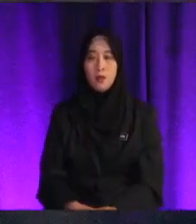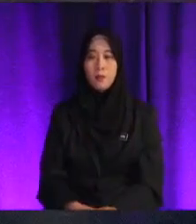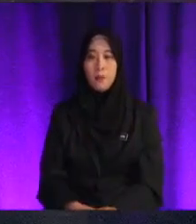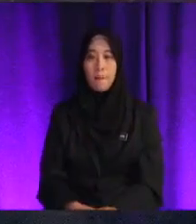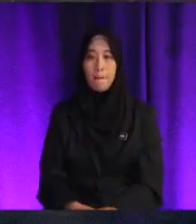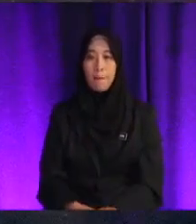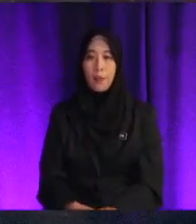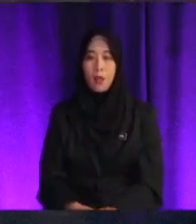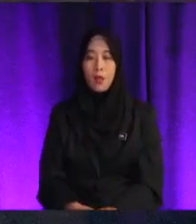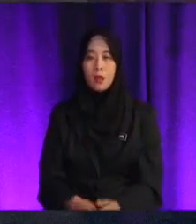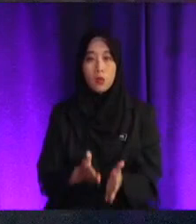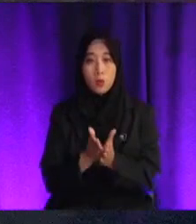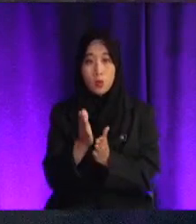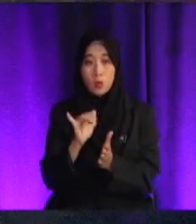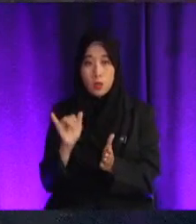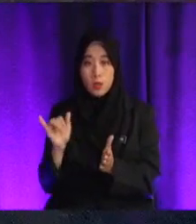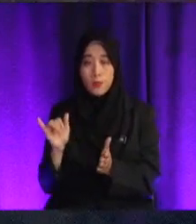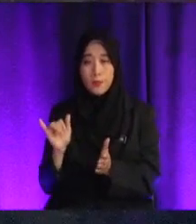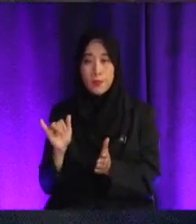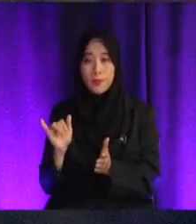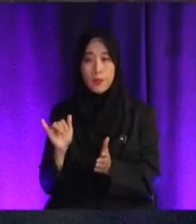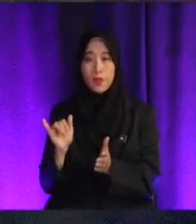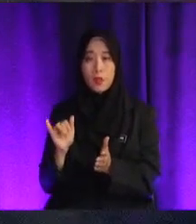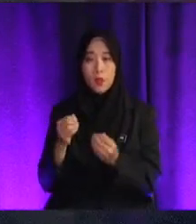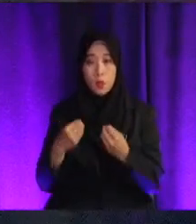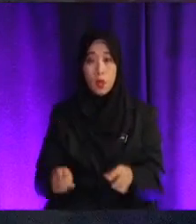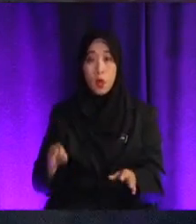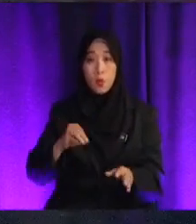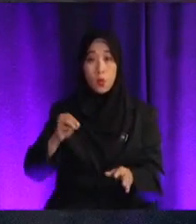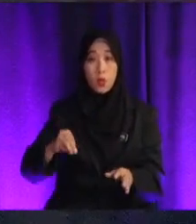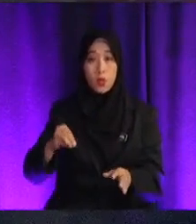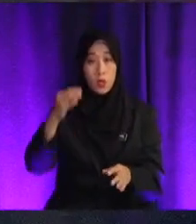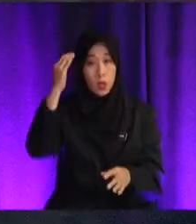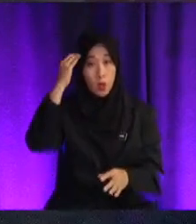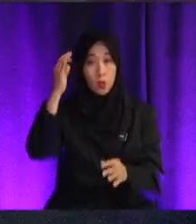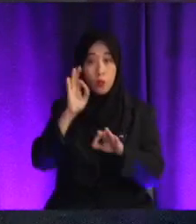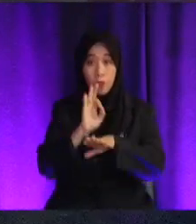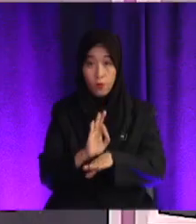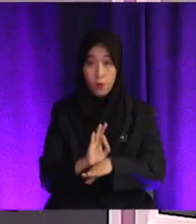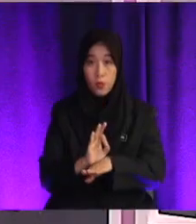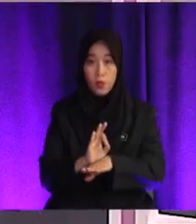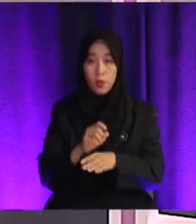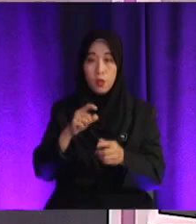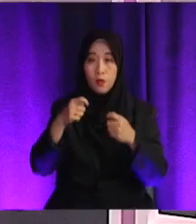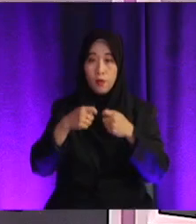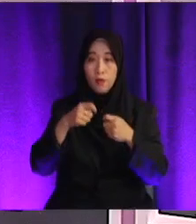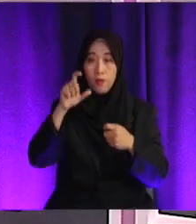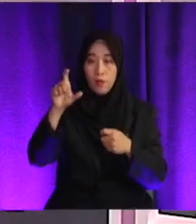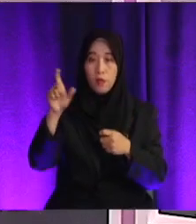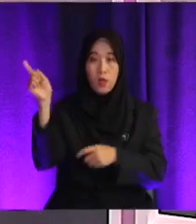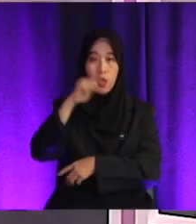Okey. Baik, seterusnya cikgu. Okey, so setelah murid perlu tahu fungsi fuse, okey, hari ini kita nak